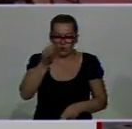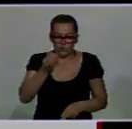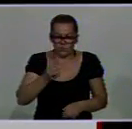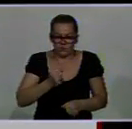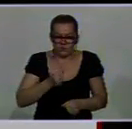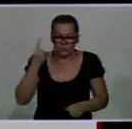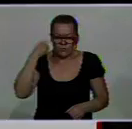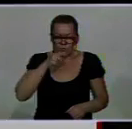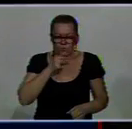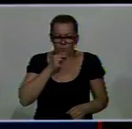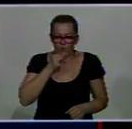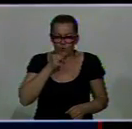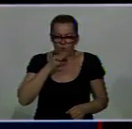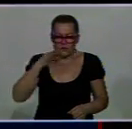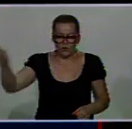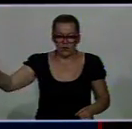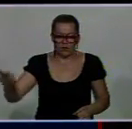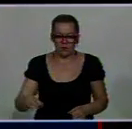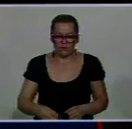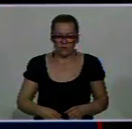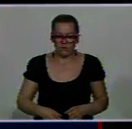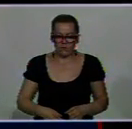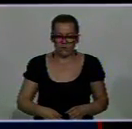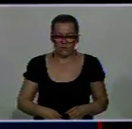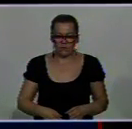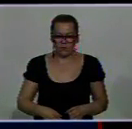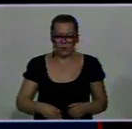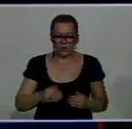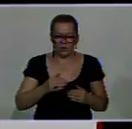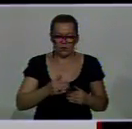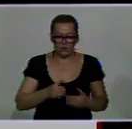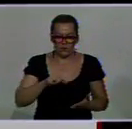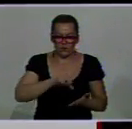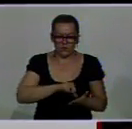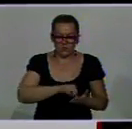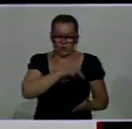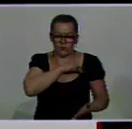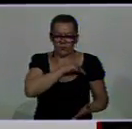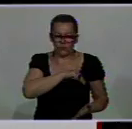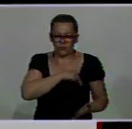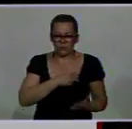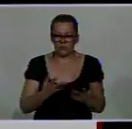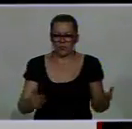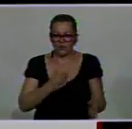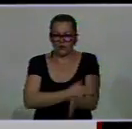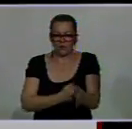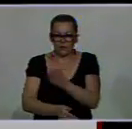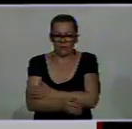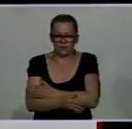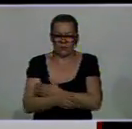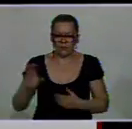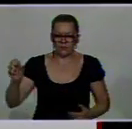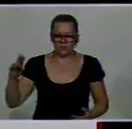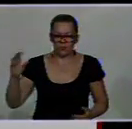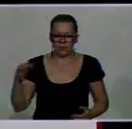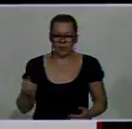dus. Am un cumnat, am mai dus pe la el, am dus lângă centru social câteva lemne. Am cereale de astea, car la